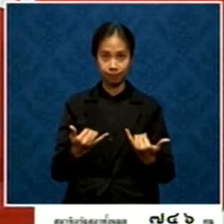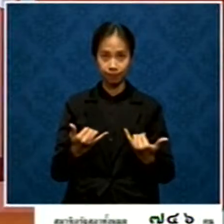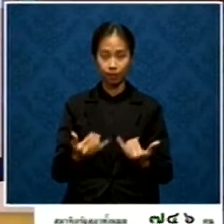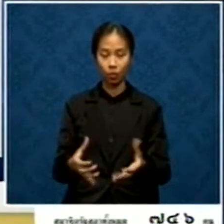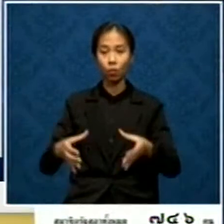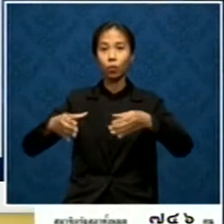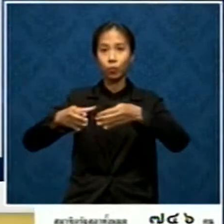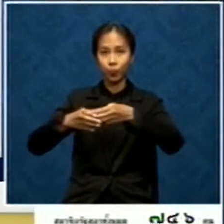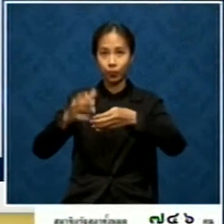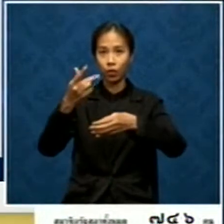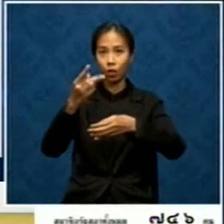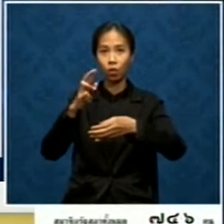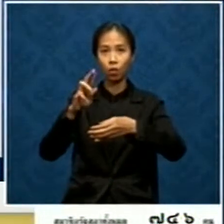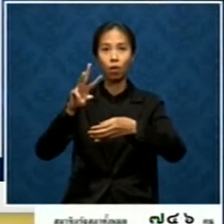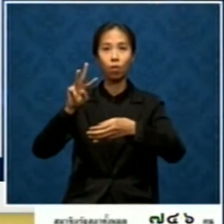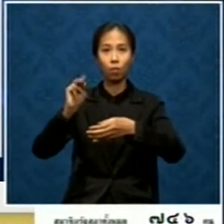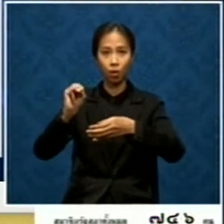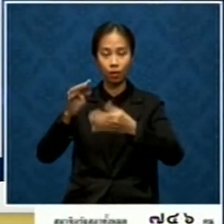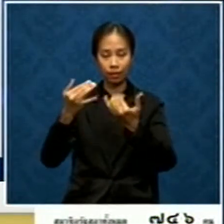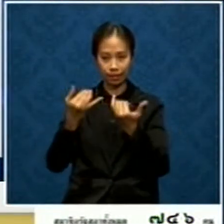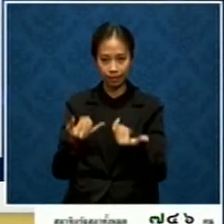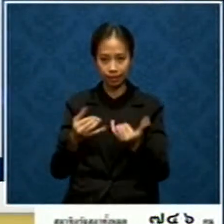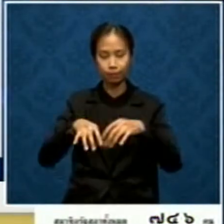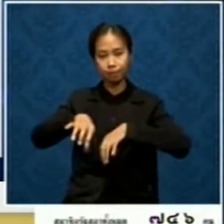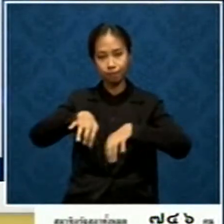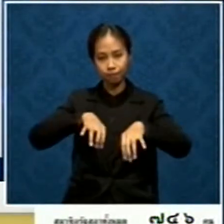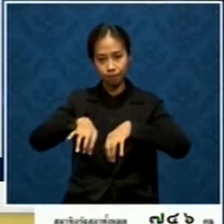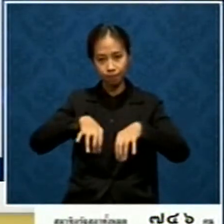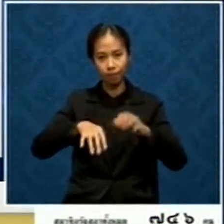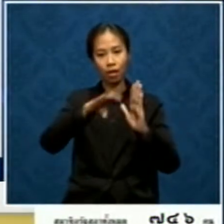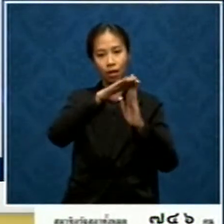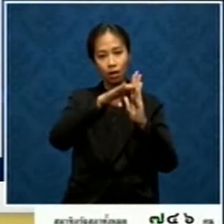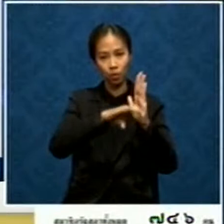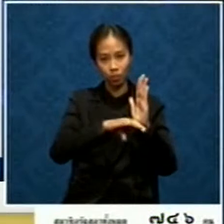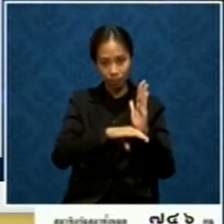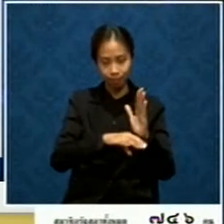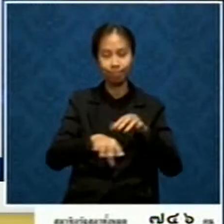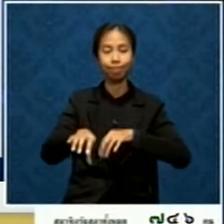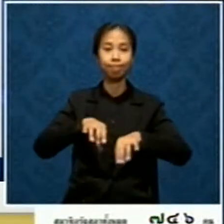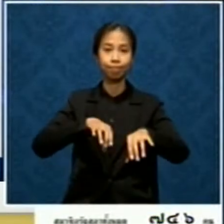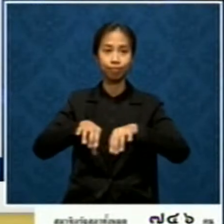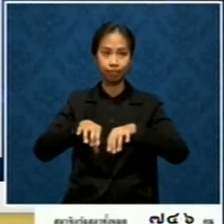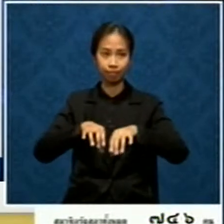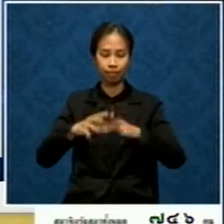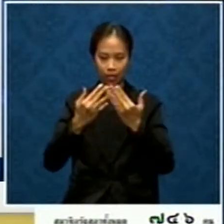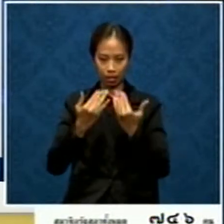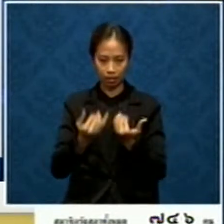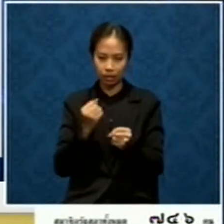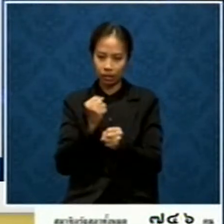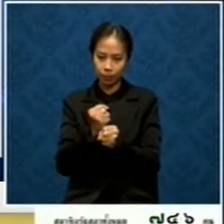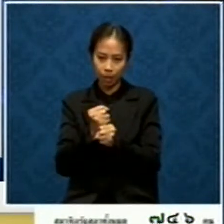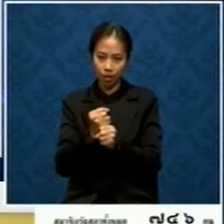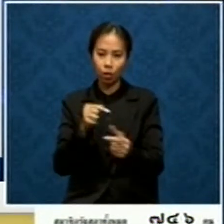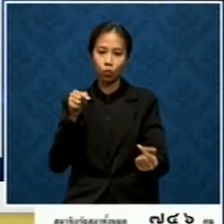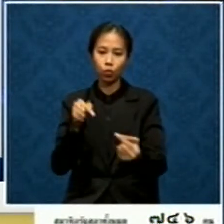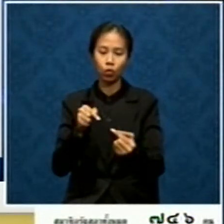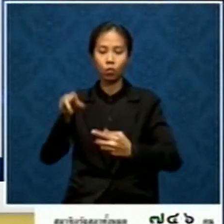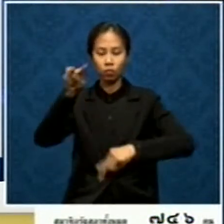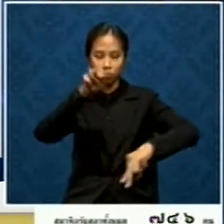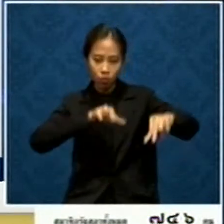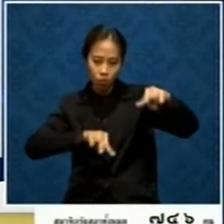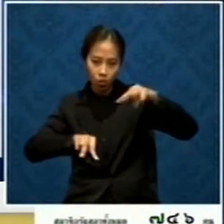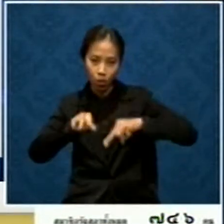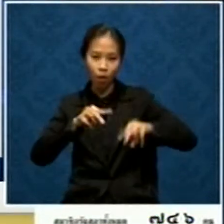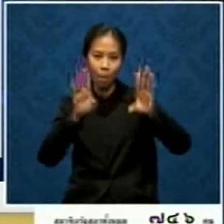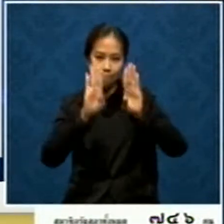คณะรัฐมนตรีได้กำหนดนโยบายการบริหารราชการแผ่นดินที่ยึดมั่นการปกครองในระบอบประชาธิปไต